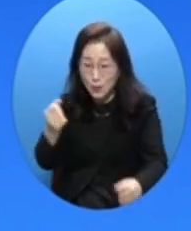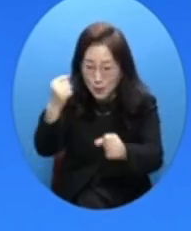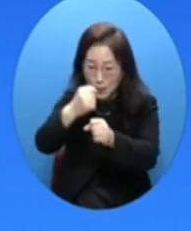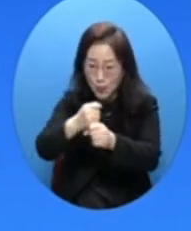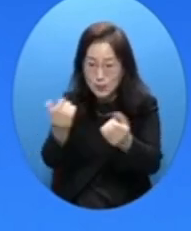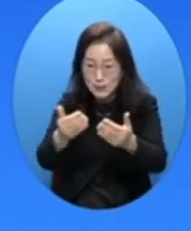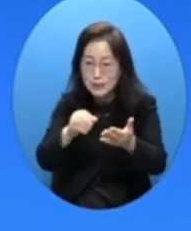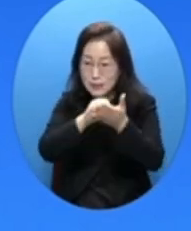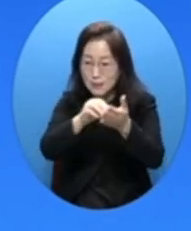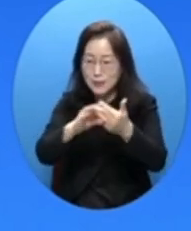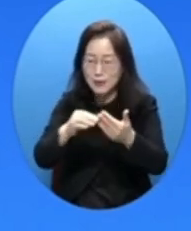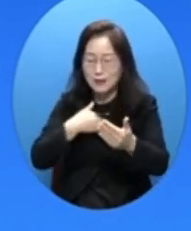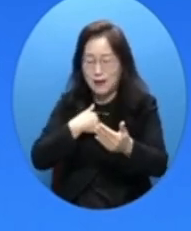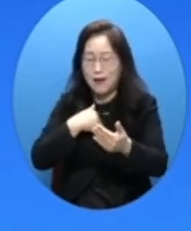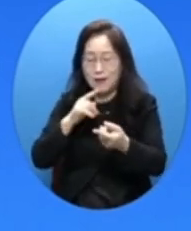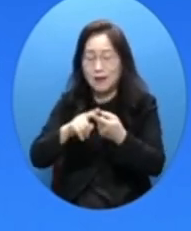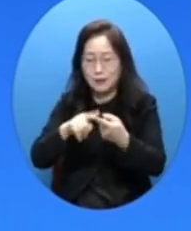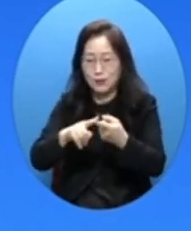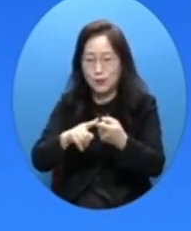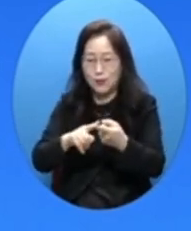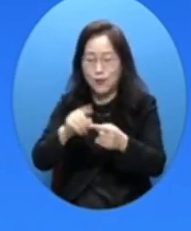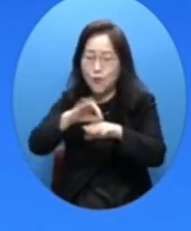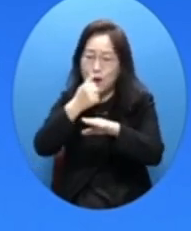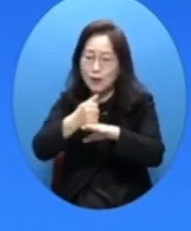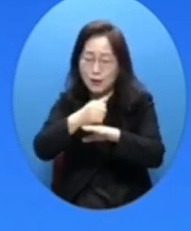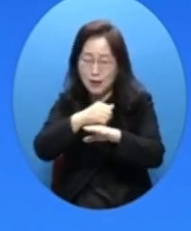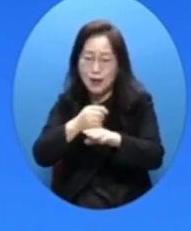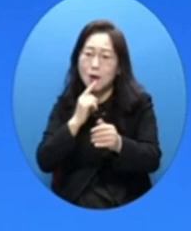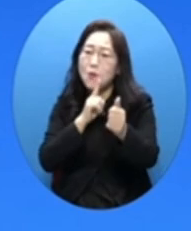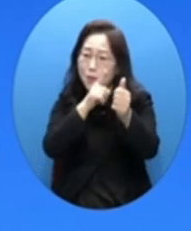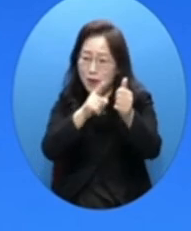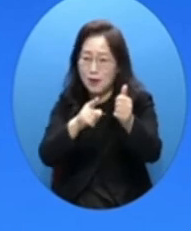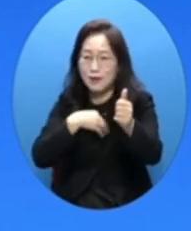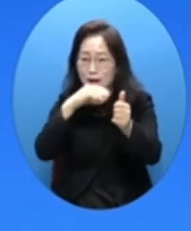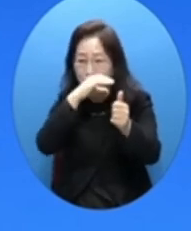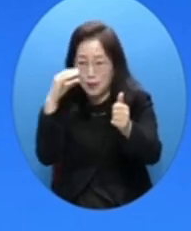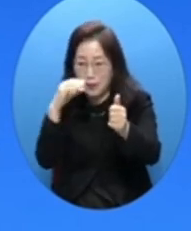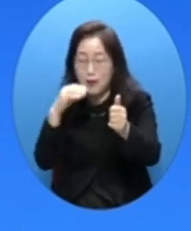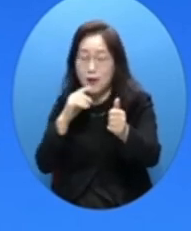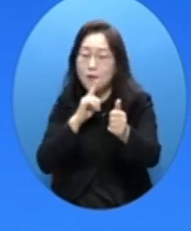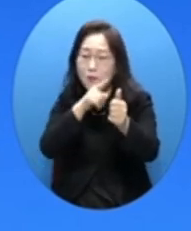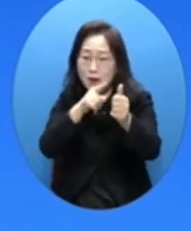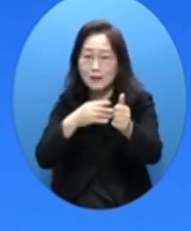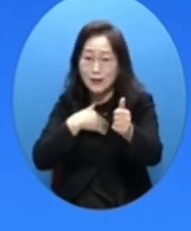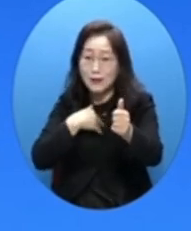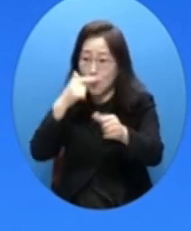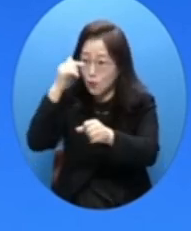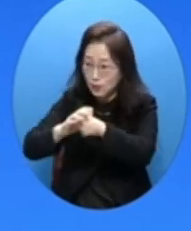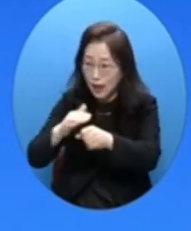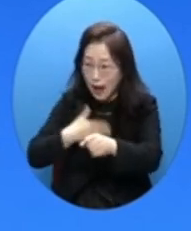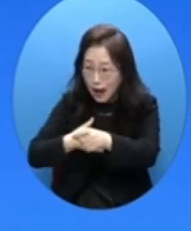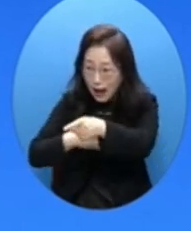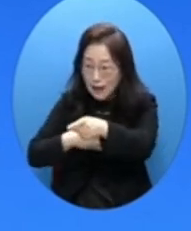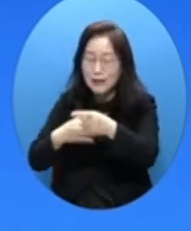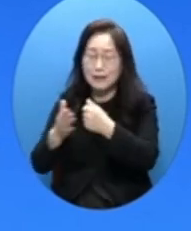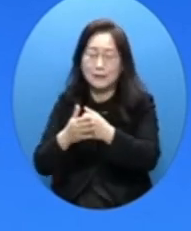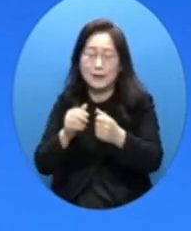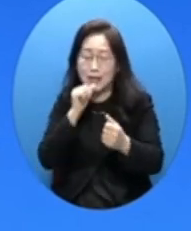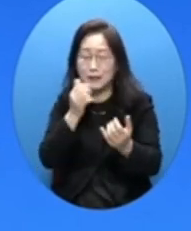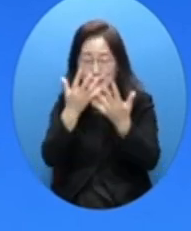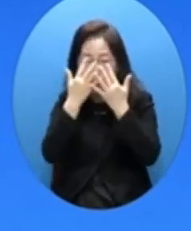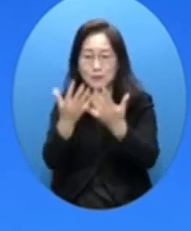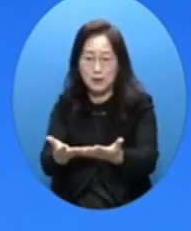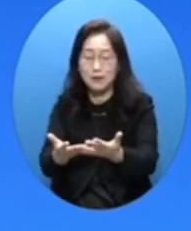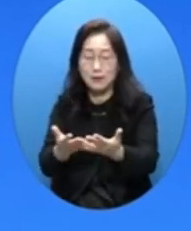나를 살면 할 수 있는 사명권을 가진 분은 바로 악마밖에 없으니 나는 억울하게 들어온 것 당신이 알잖습니까 그러므로